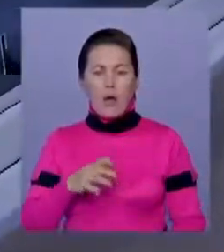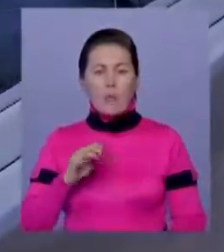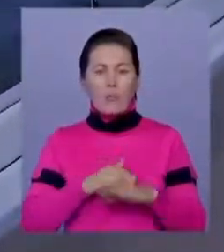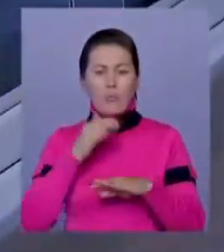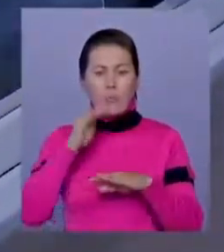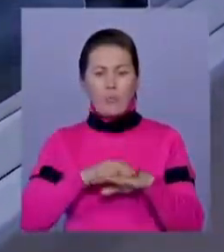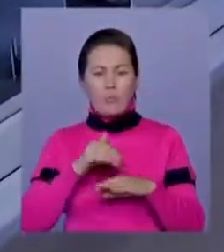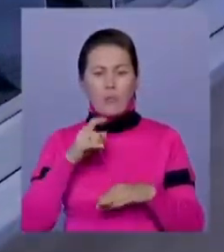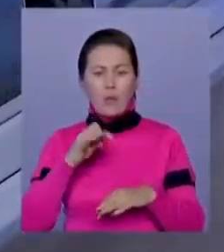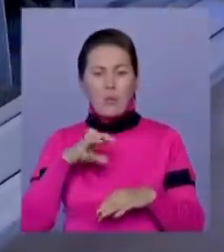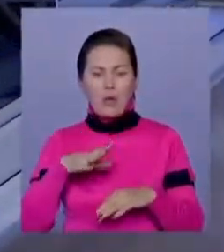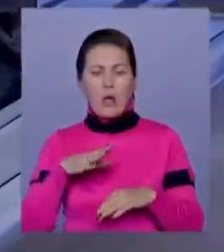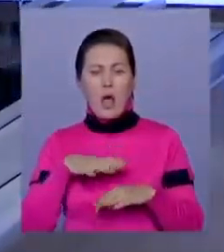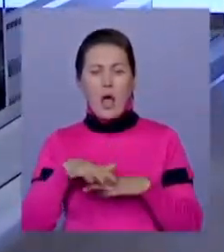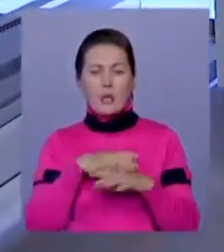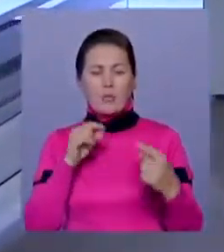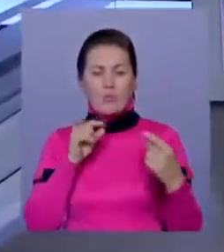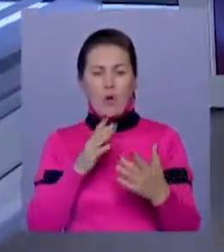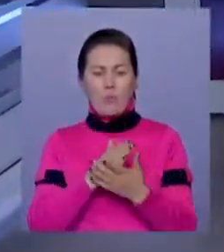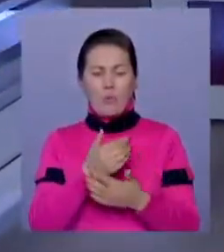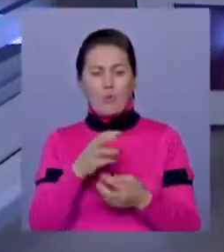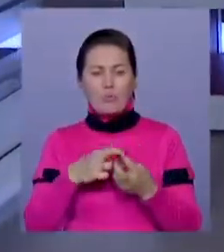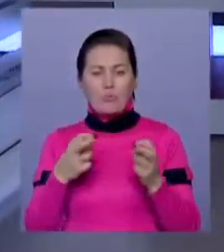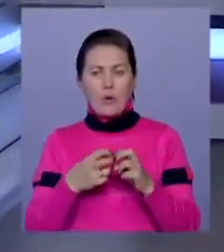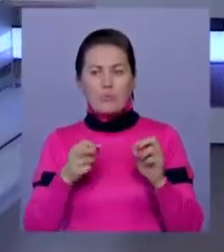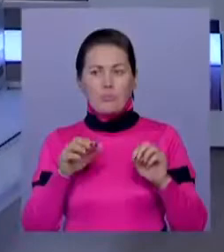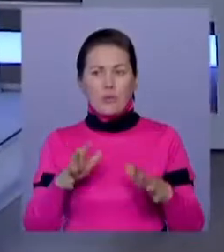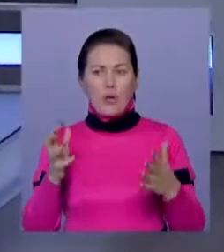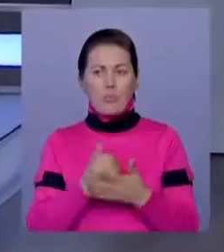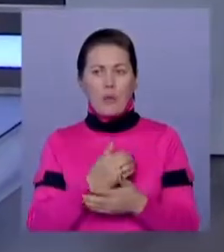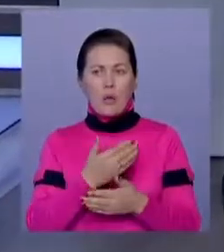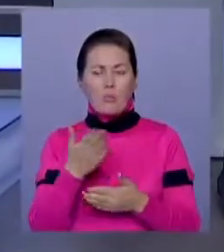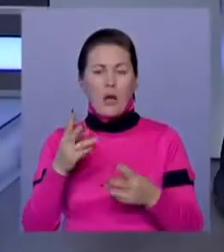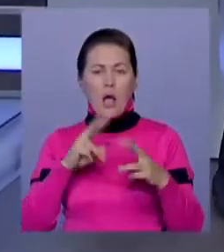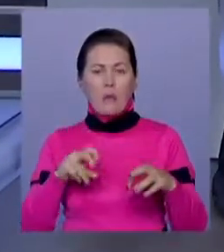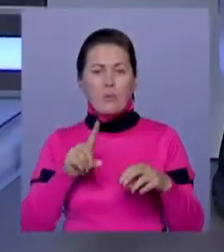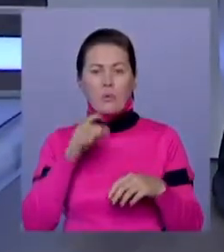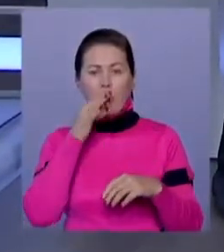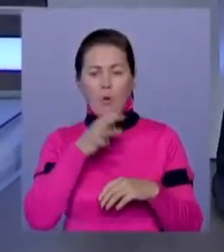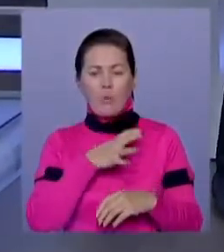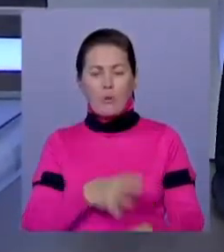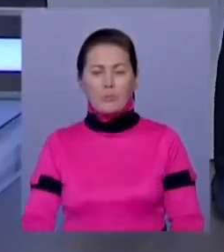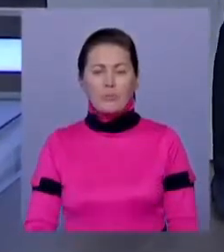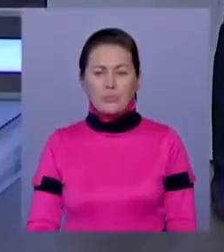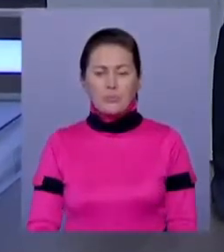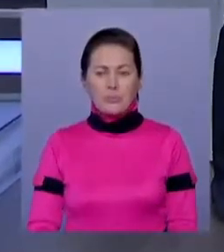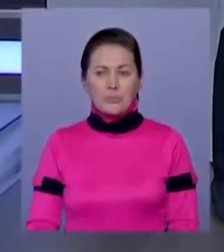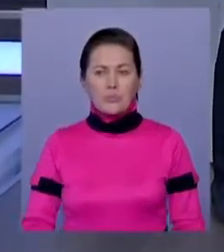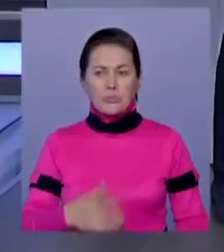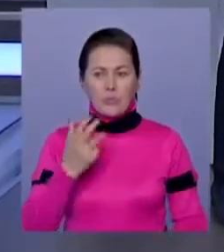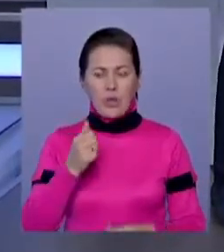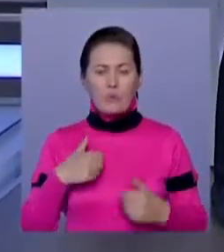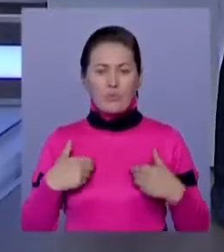кеш. Халықтың наразылығын тудырған бұл мәселе шешімін таба ма? Жалпы сарапшылар не дейді? Е, өмір бұл әзірге